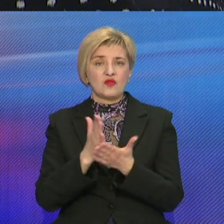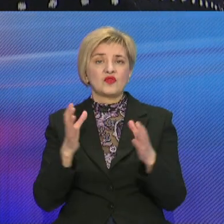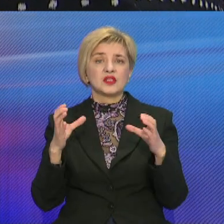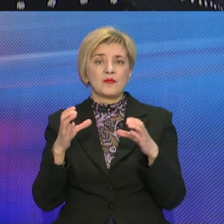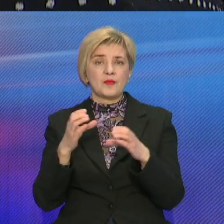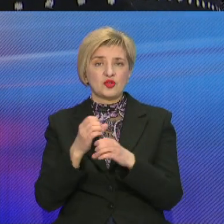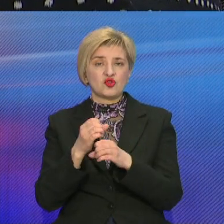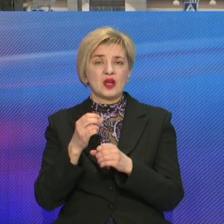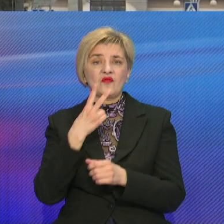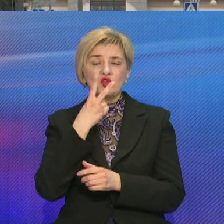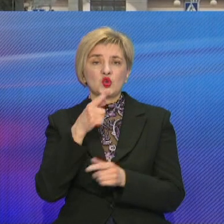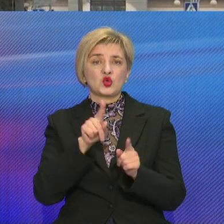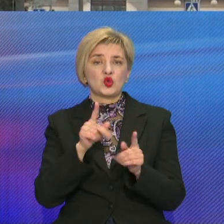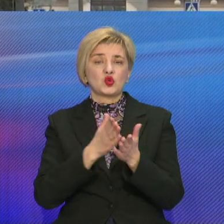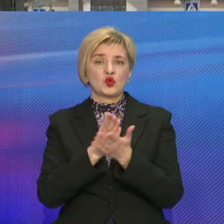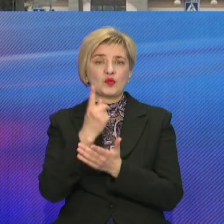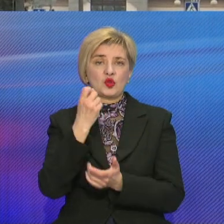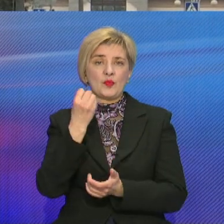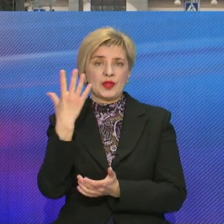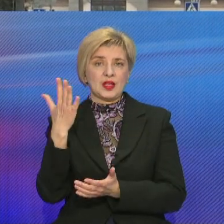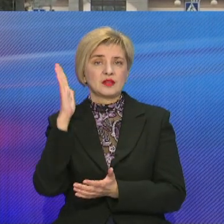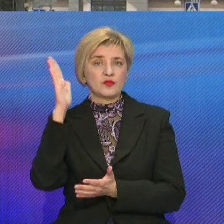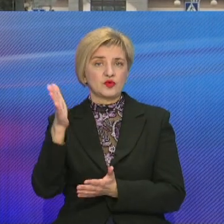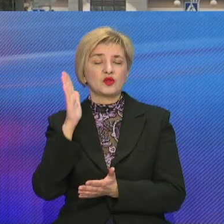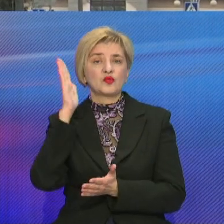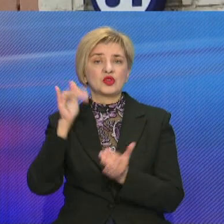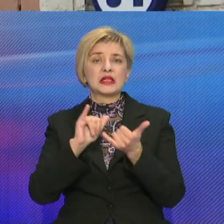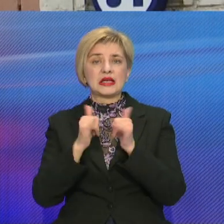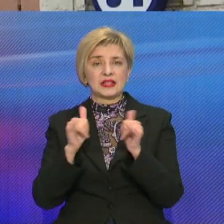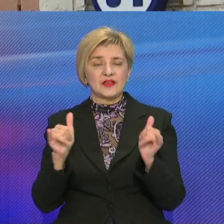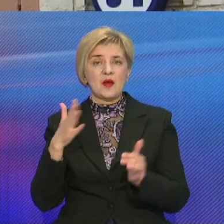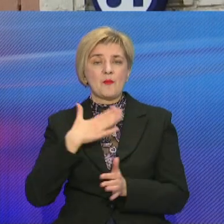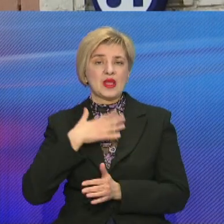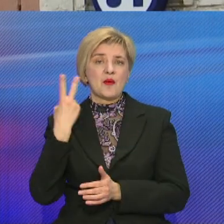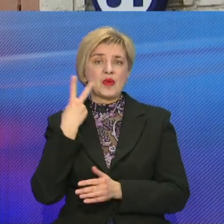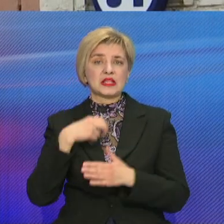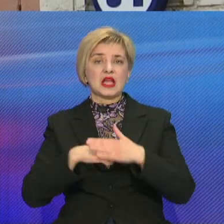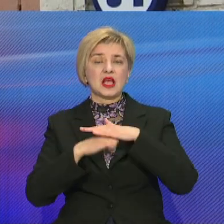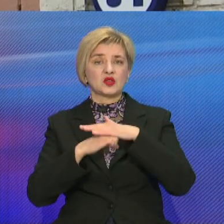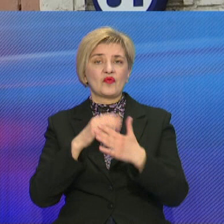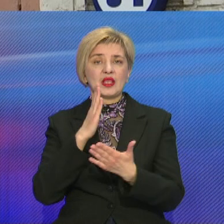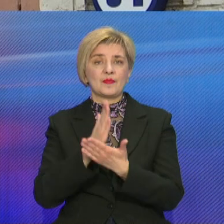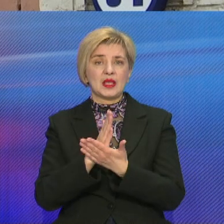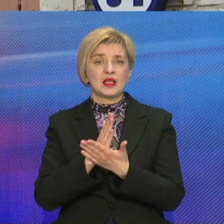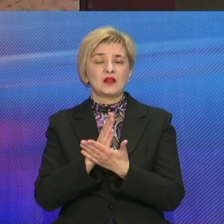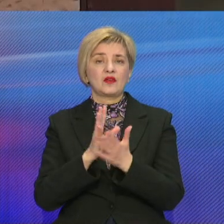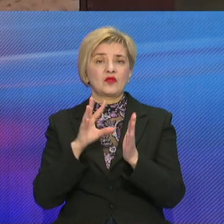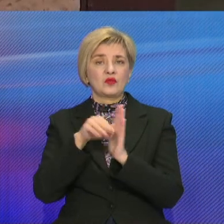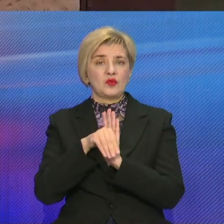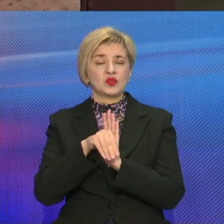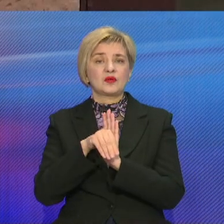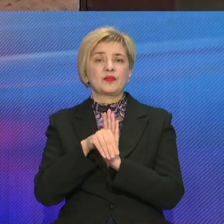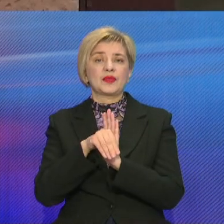что служба 115 будет, она будет развиваться. Мы на постоянной основе вносим изменения в регламенты работы